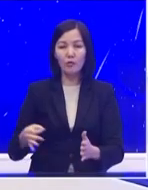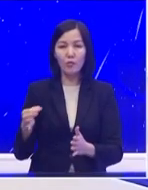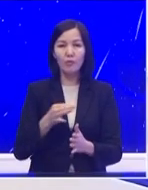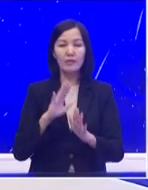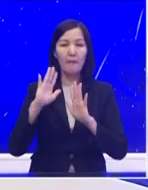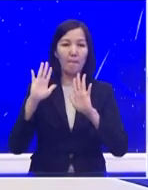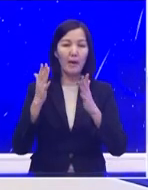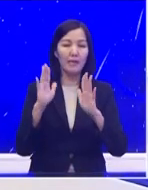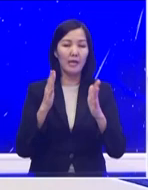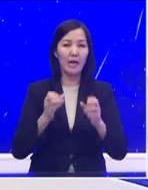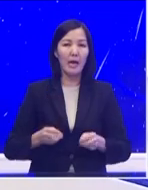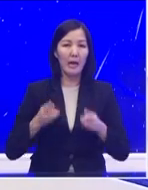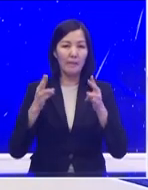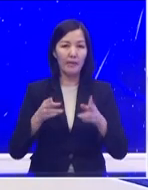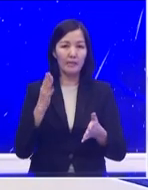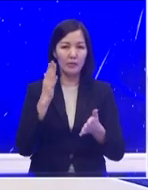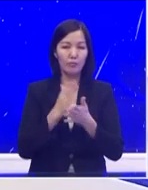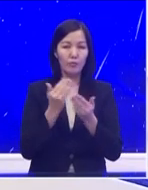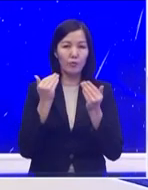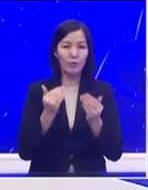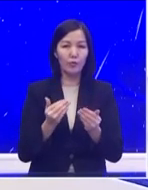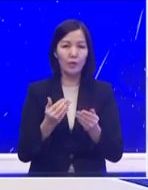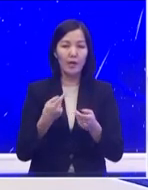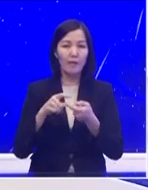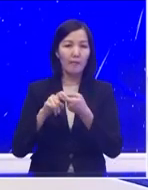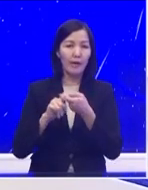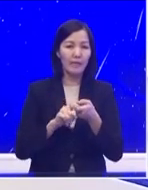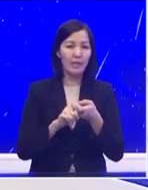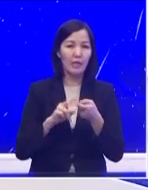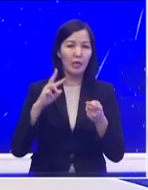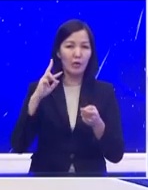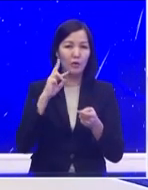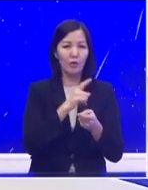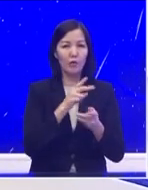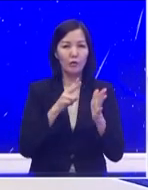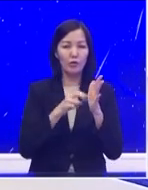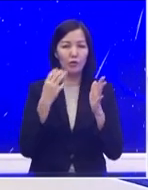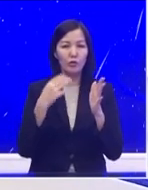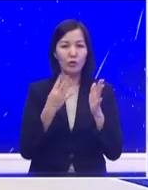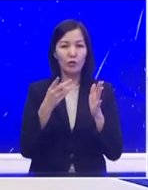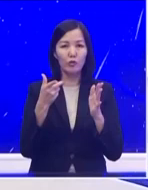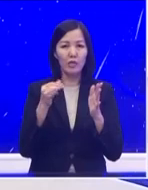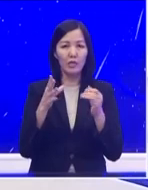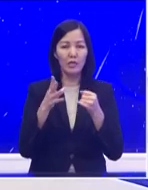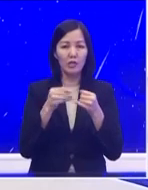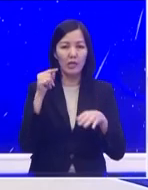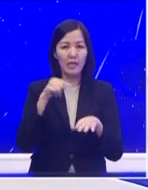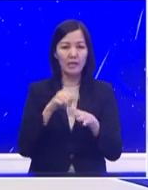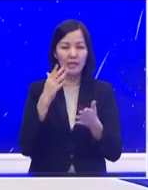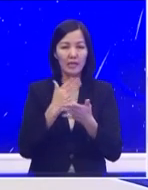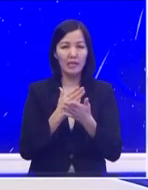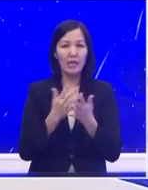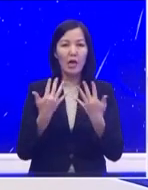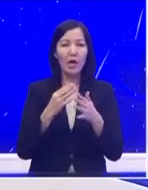Алматы облысындағы бақтарға қауіп төніп тұр. Бүгінде бактериялық күйік 743 гектар аумаққа әсер еткен. Алайда